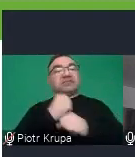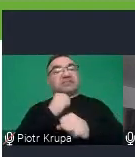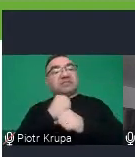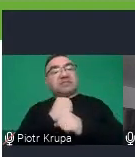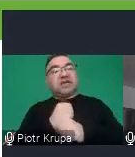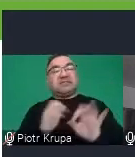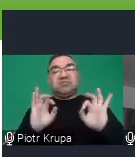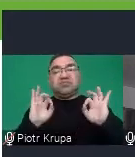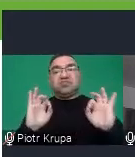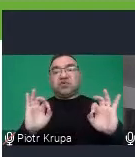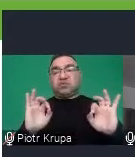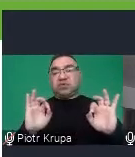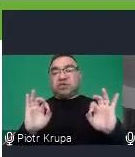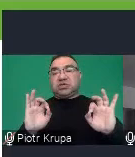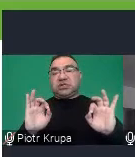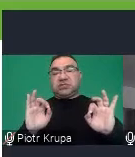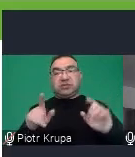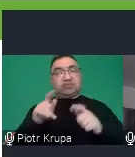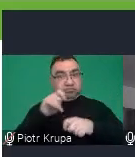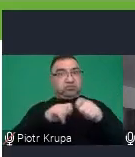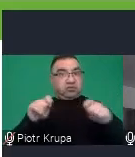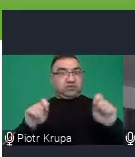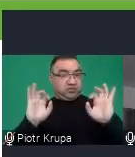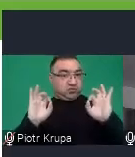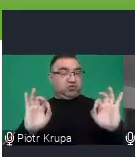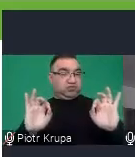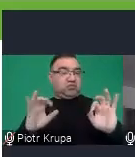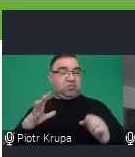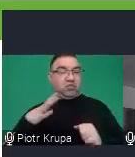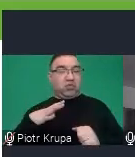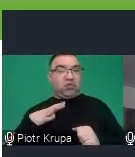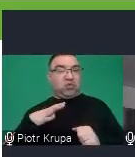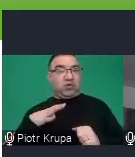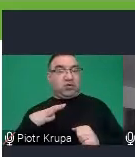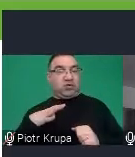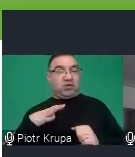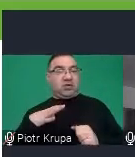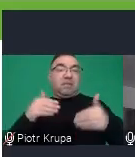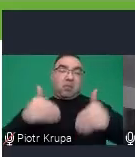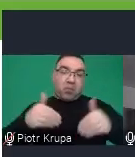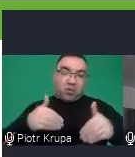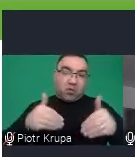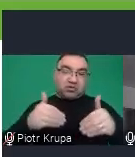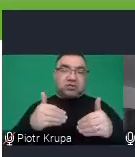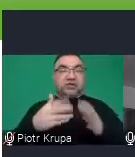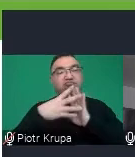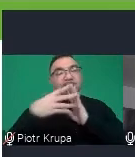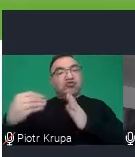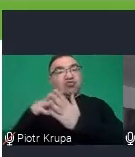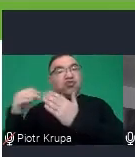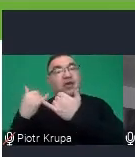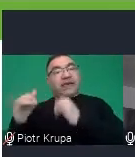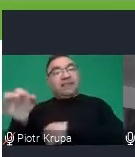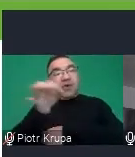w taki sposób, aby to rozwiązanie stało się rozwiązaniem możliwym do powielenia zarówno na